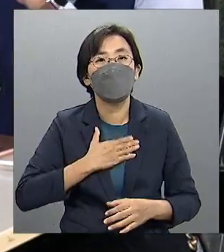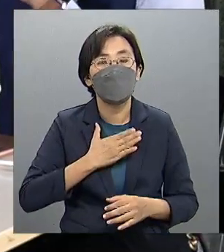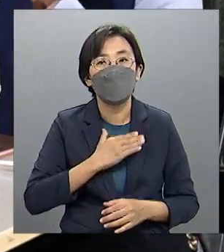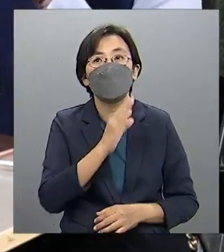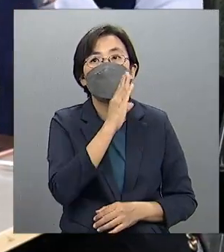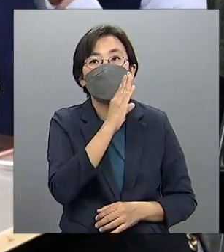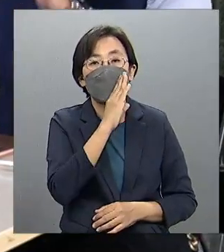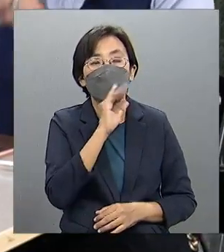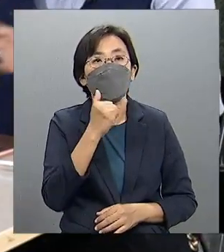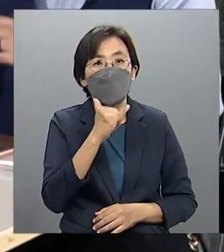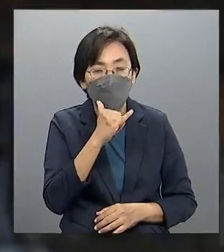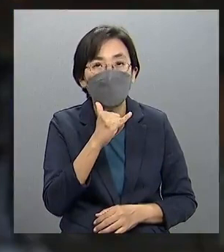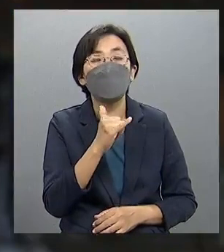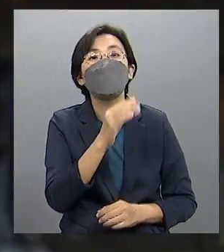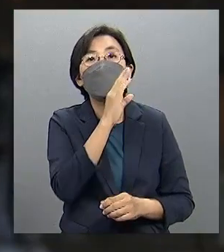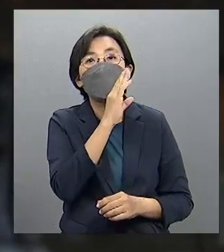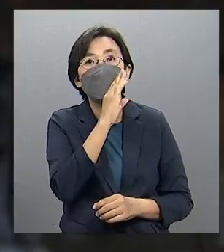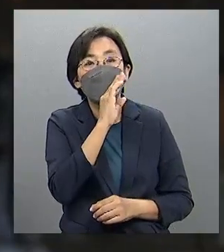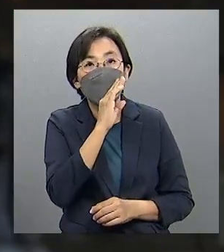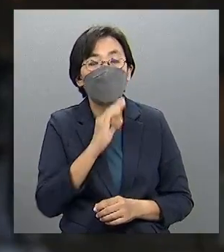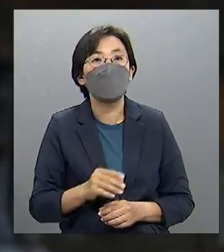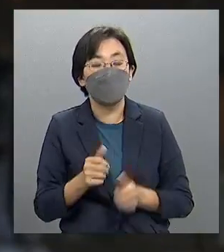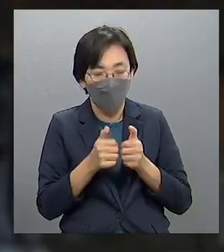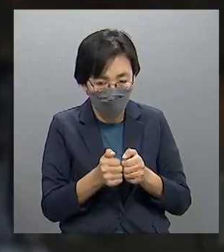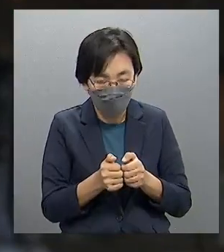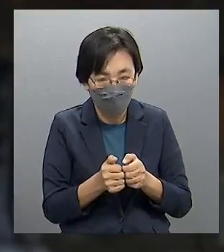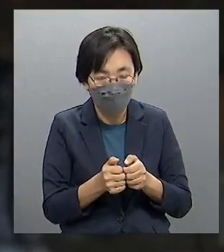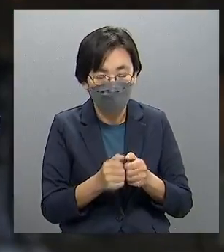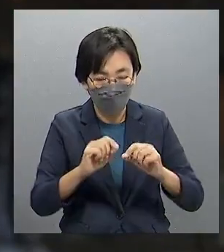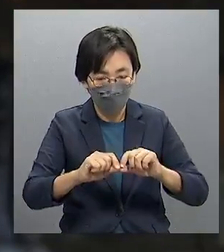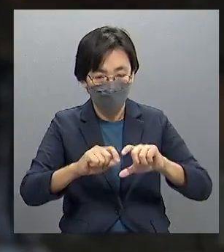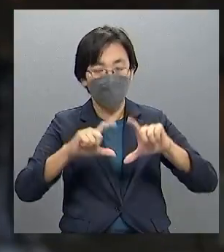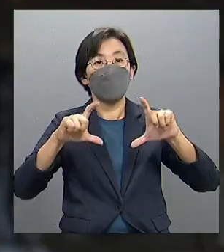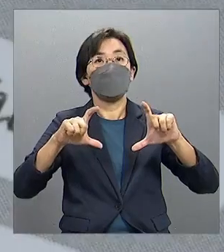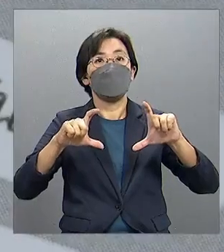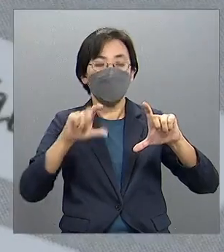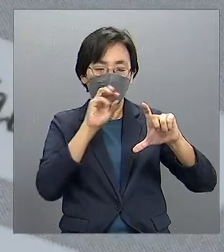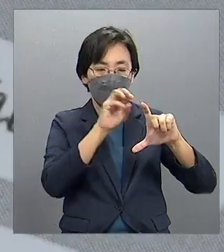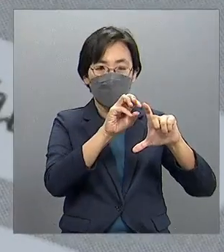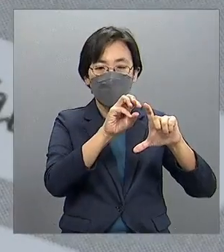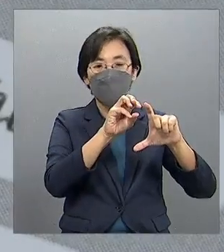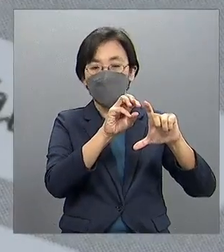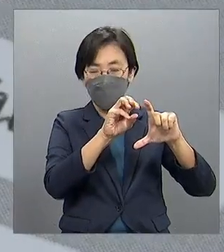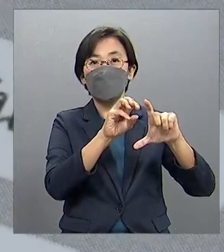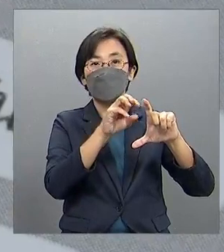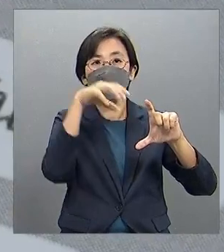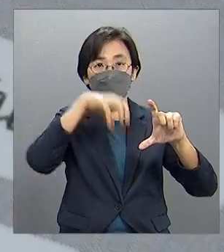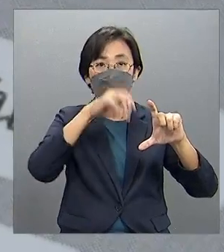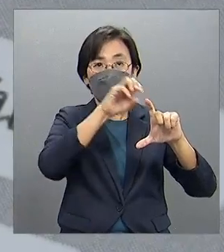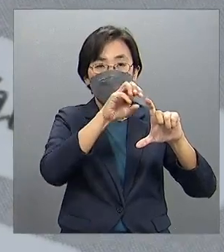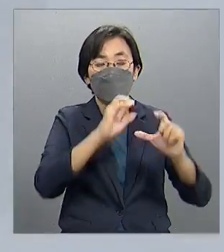ก็จะมีทำฟอร์มแบบฟอร์มหลอกอาจจะมีโลโก้หน่วยงานอะไร คือเหมือนเลย เหมือนทุกอย่างหรือบางทีขึ้นมาเป็นโลโก้ Facebook